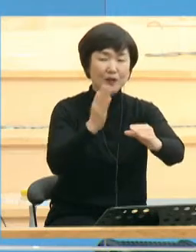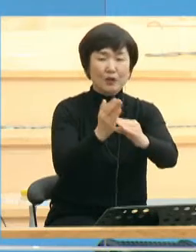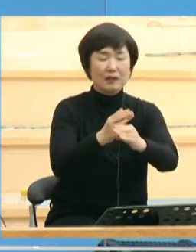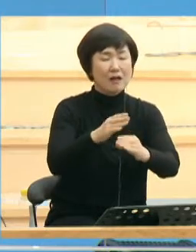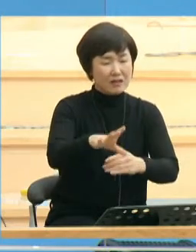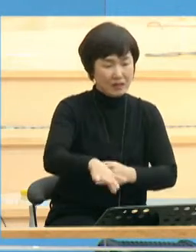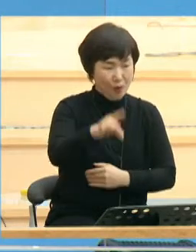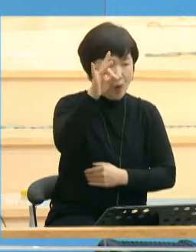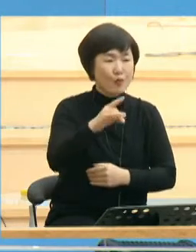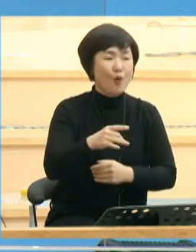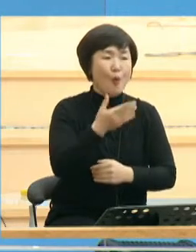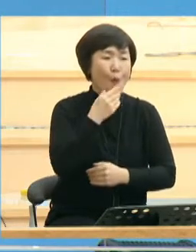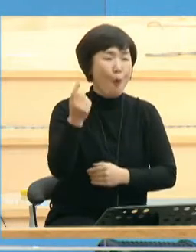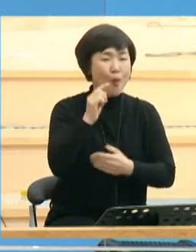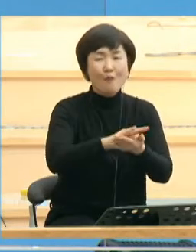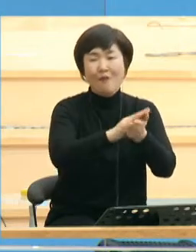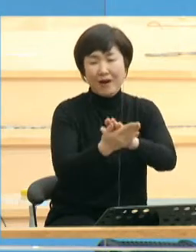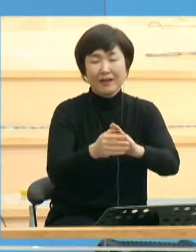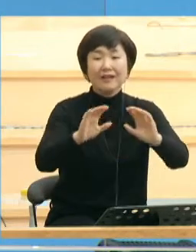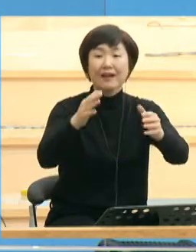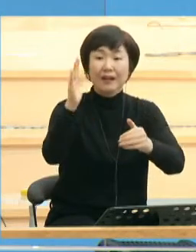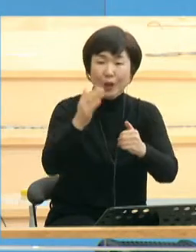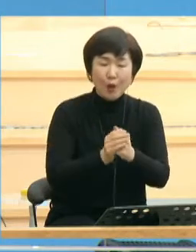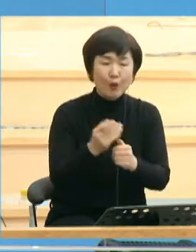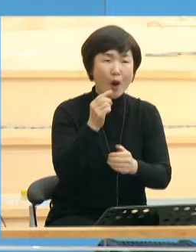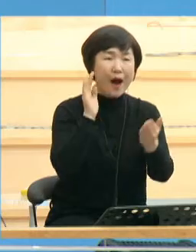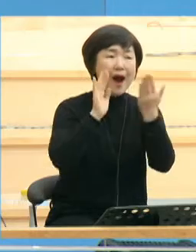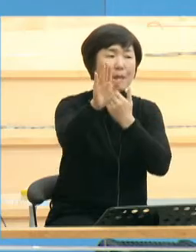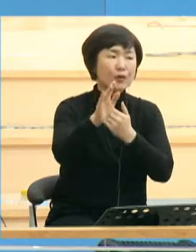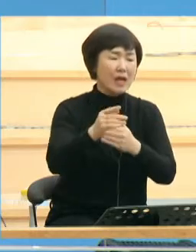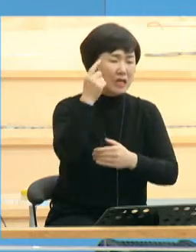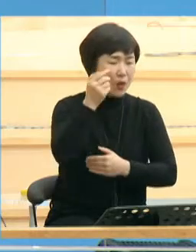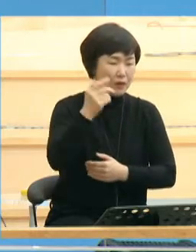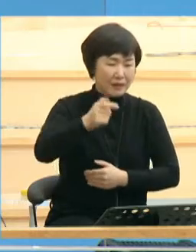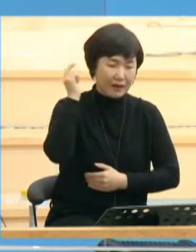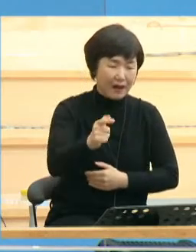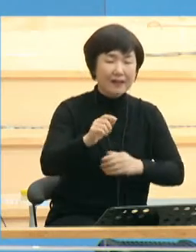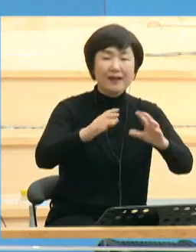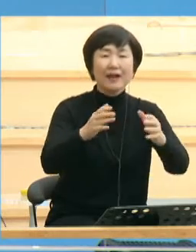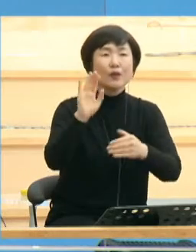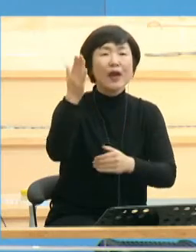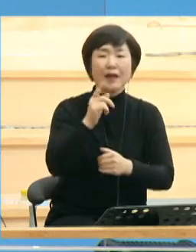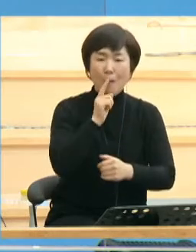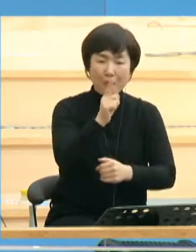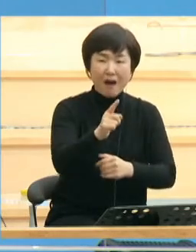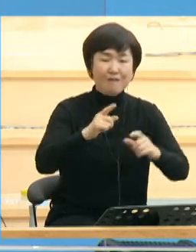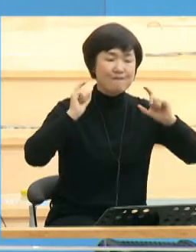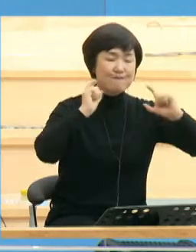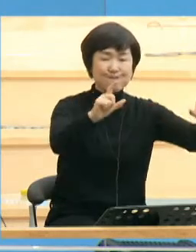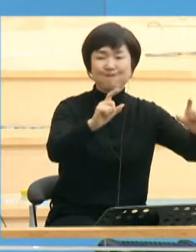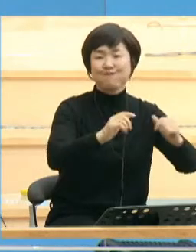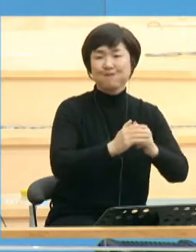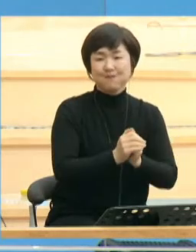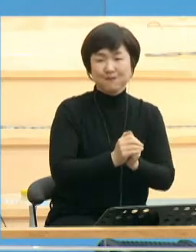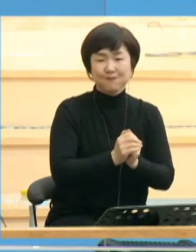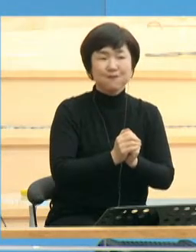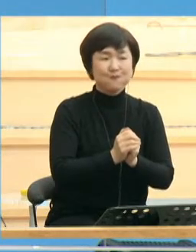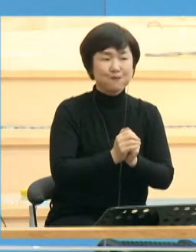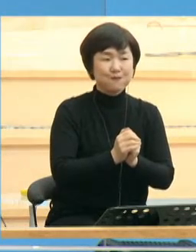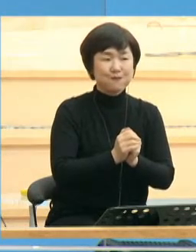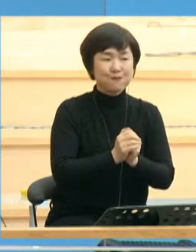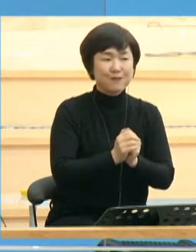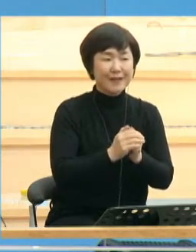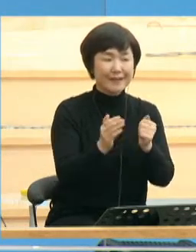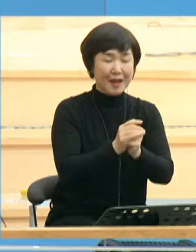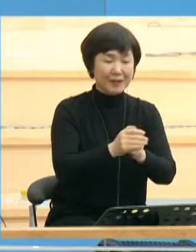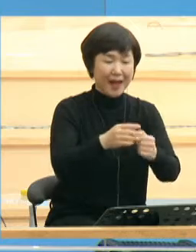나라 그럼 교회가 될 것이고 장차 영적 감국 이 될 것이다 혼 장담을 그렇게 보고를 했어요